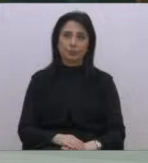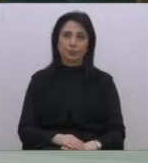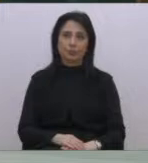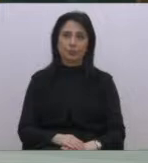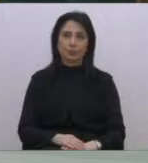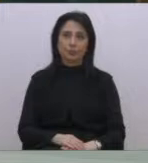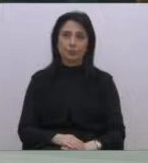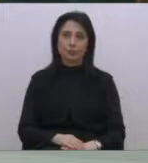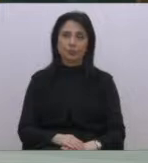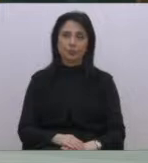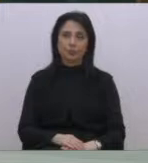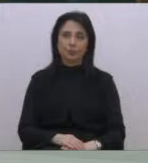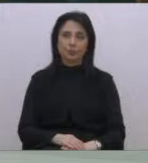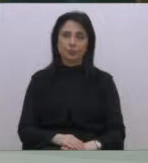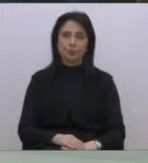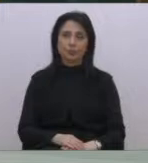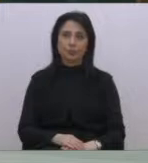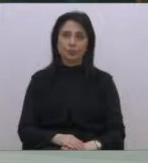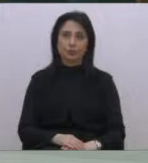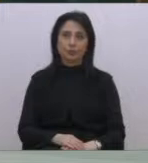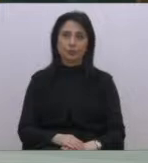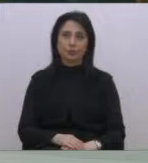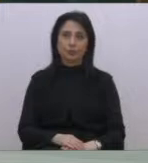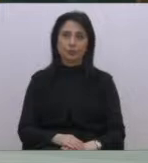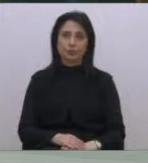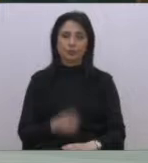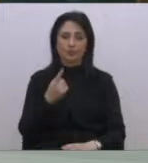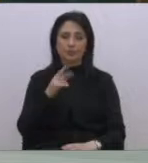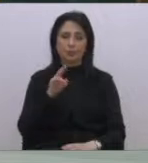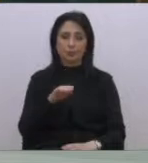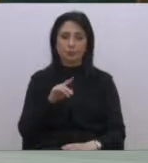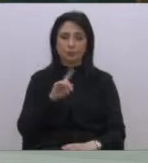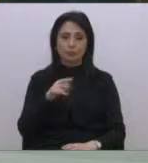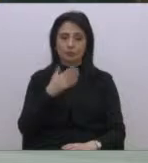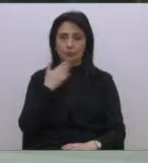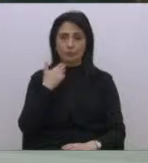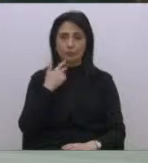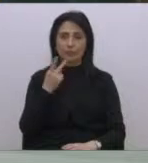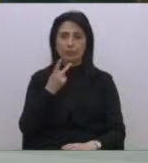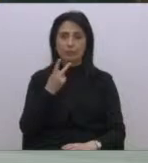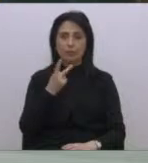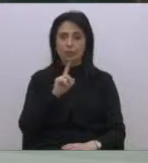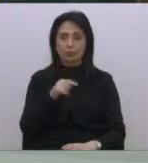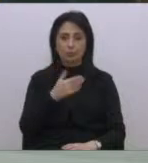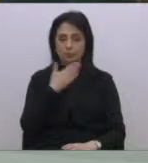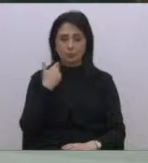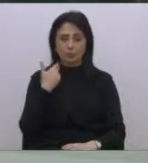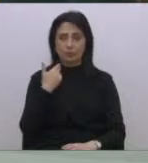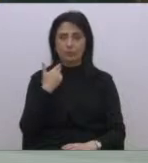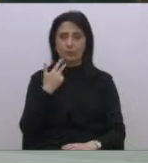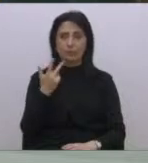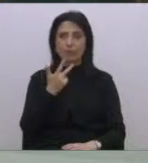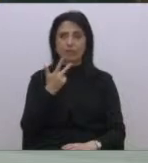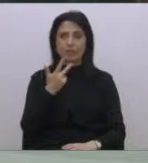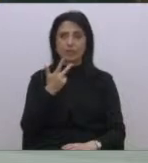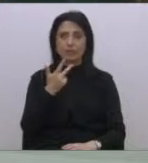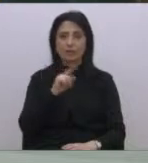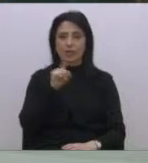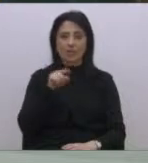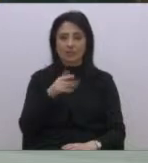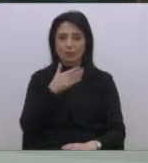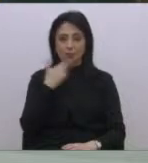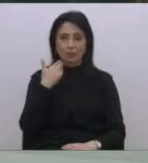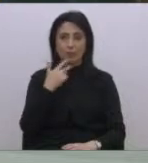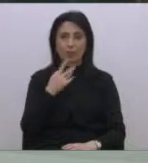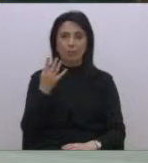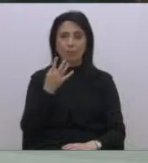განხორციელებულა. Ამბობთ პირველ მოხსის პირველ პუნქტთან კითხვები არ არის, მეორე პუნქტთან კითხვები არ არის, მესამესთან კითხვები არ